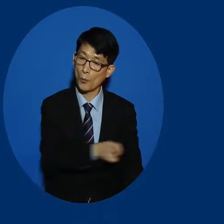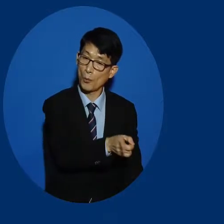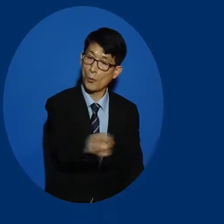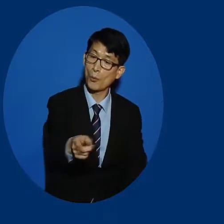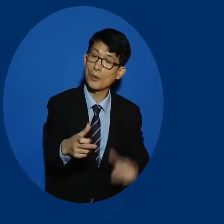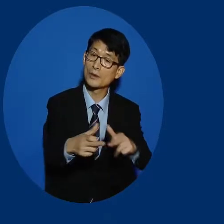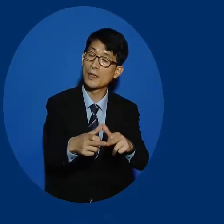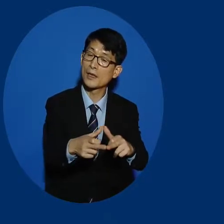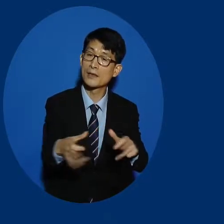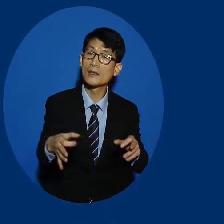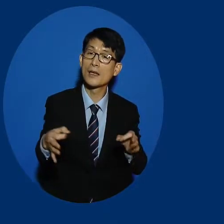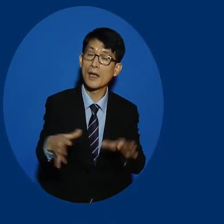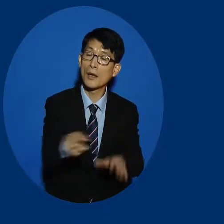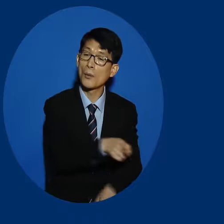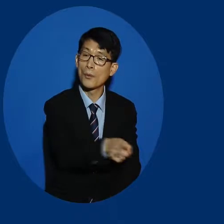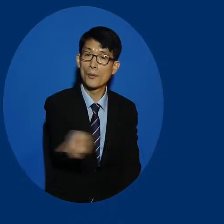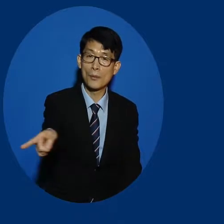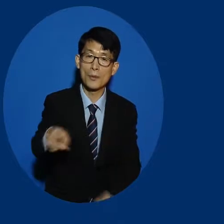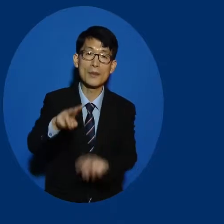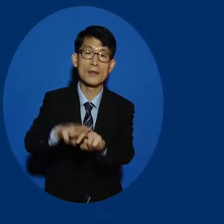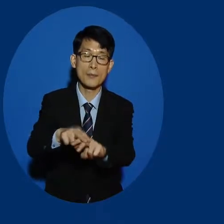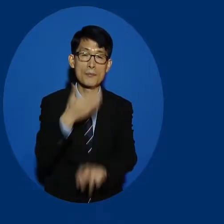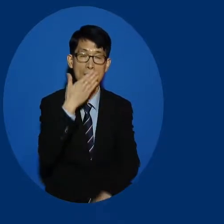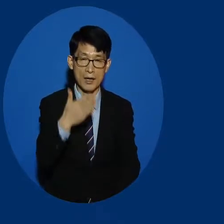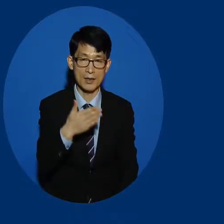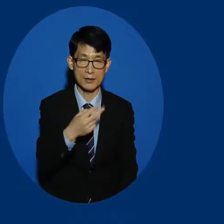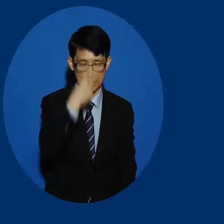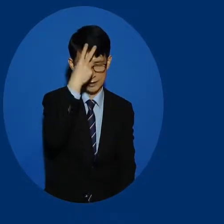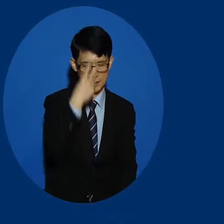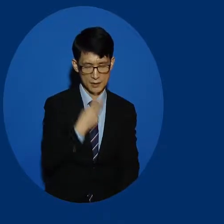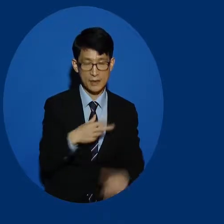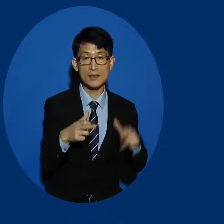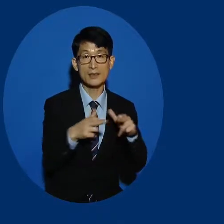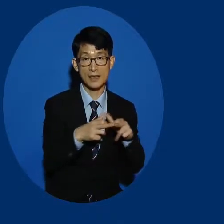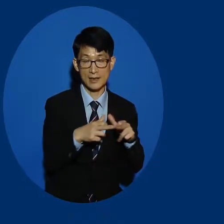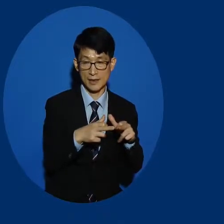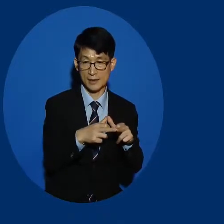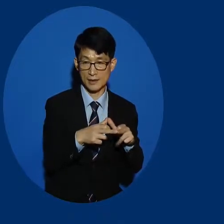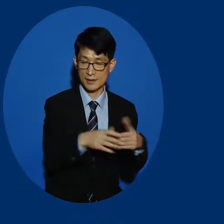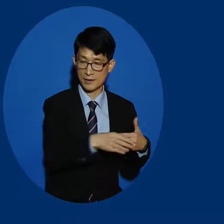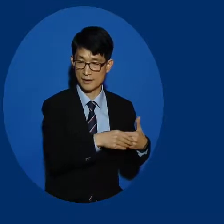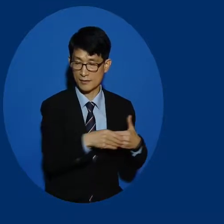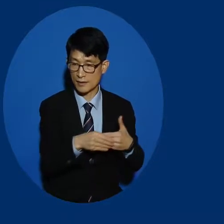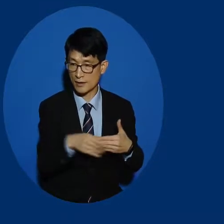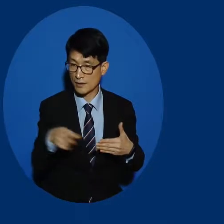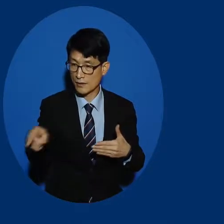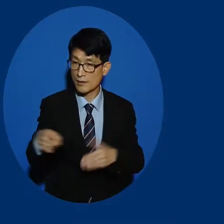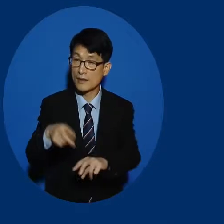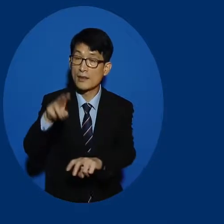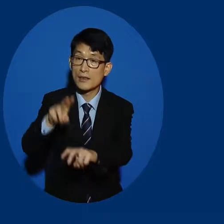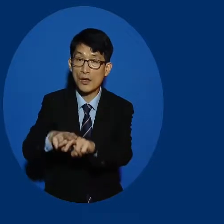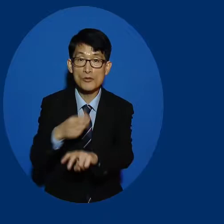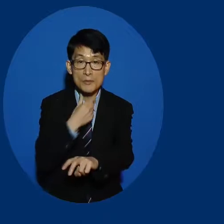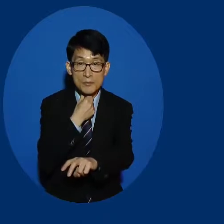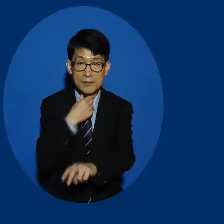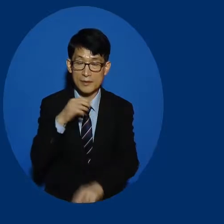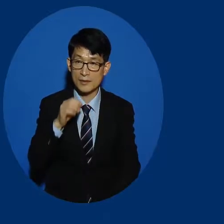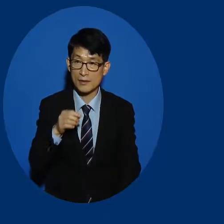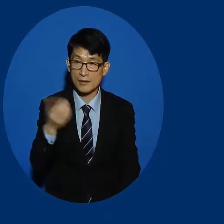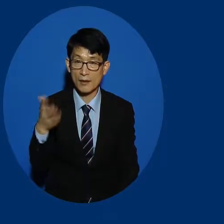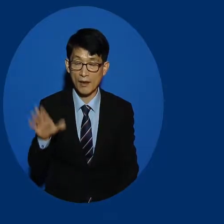제가 시각장애 학생들을 데리고 가서 그 줄을 안 서고 타려고 했더니 거기 직원이 묻더군요.